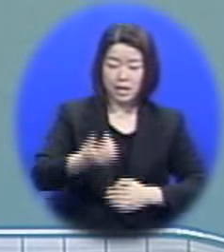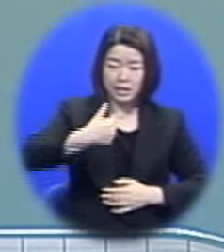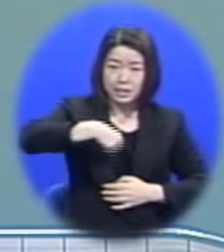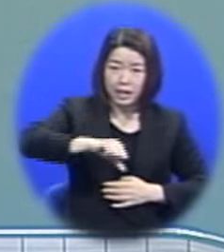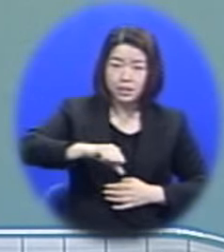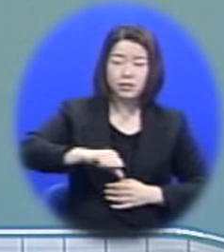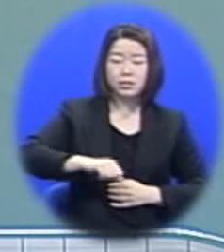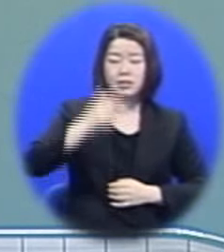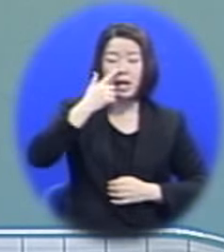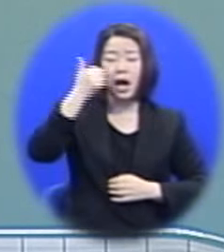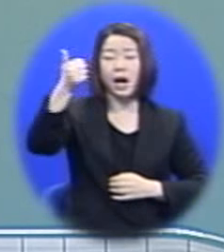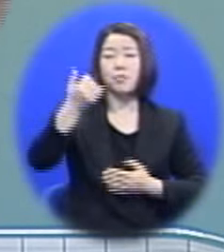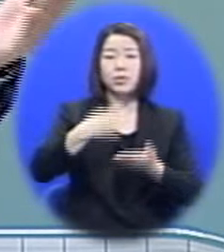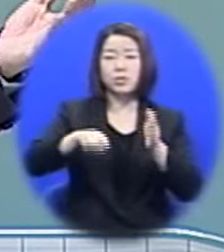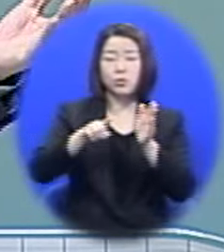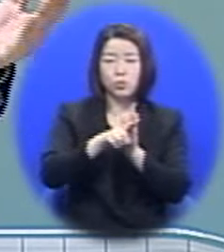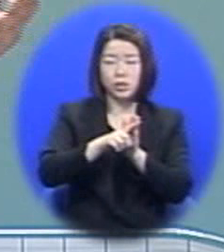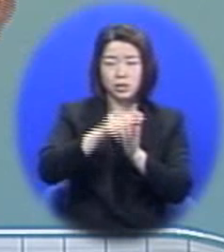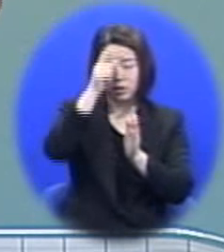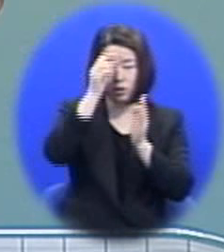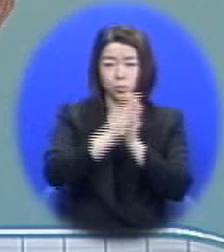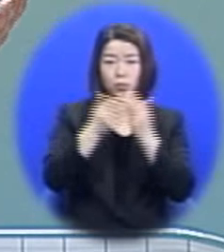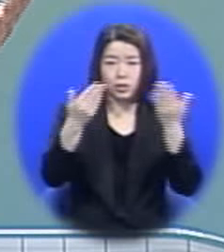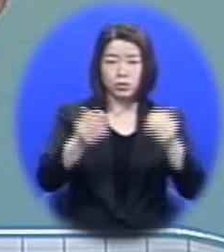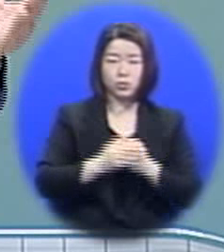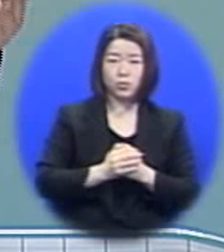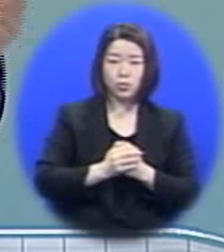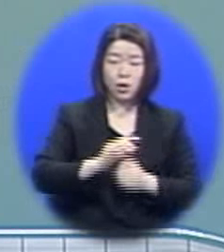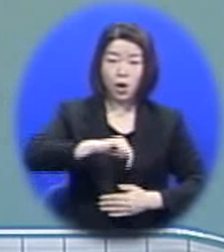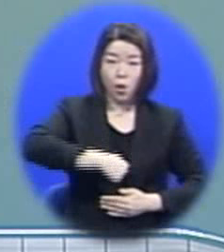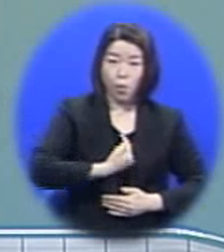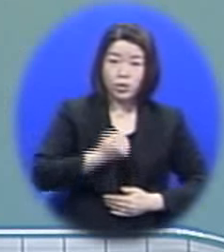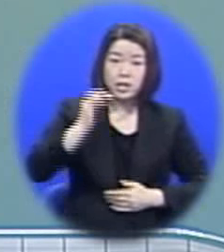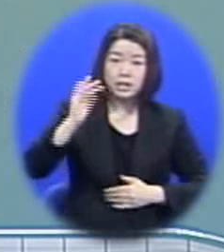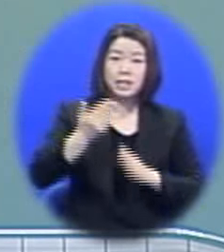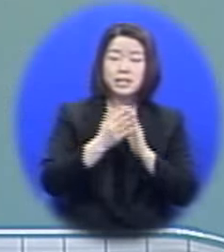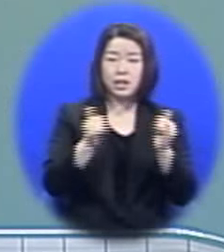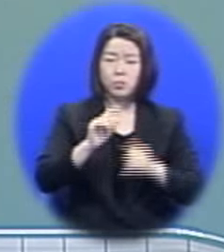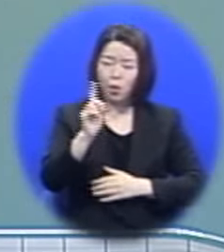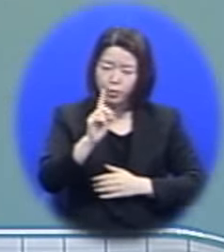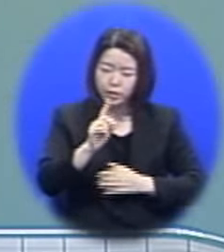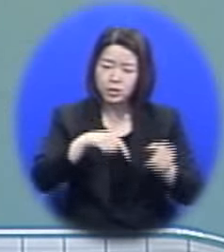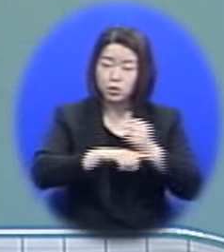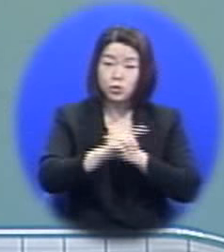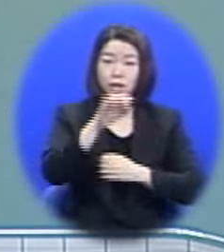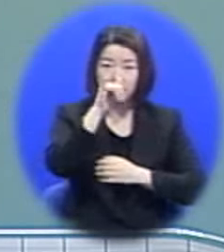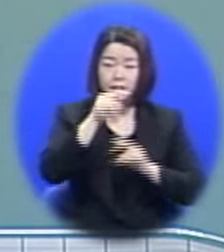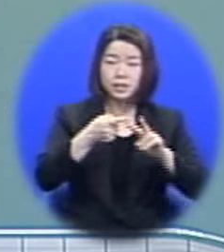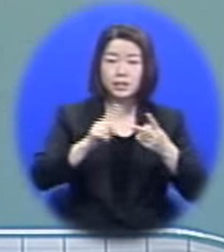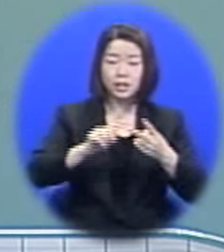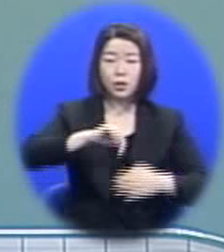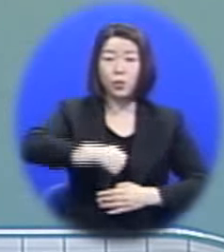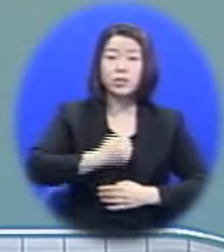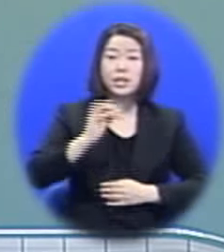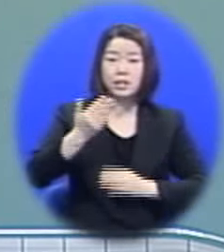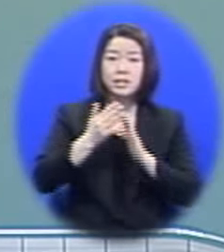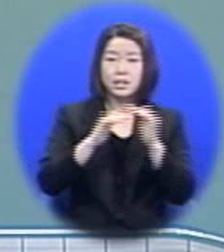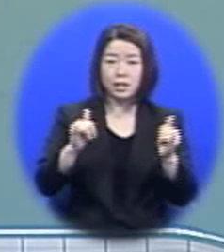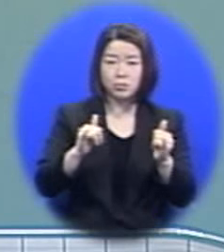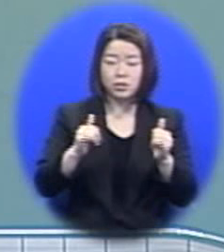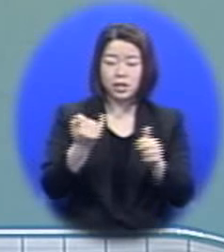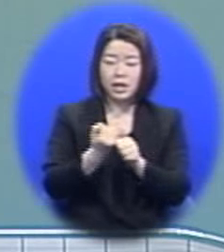위해서 기도해 주세요. 혼자 되신 분들 어떤 사정으로든 혼자 되신 분들 신랑되시는